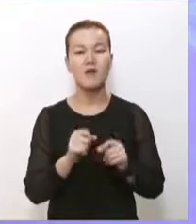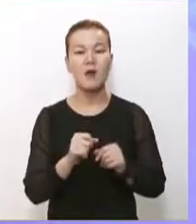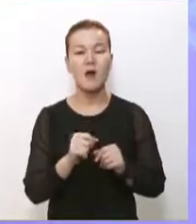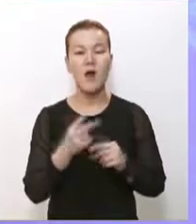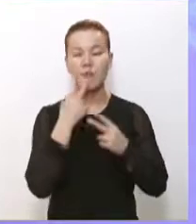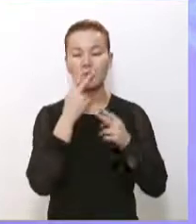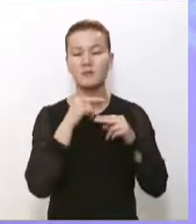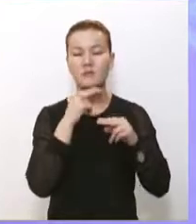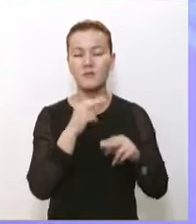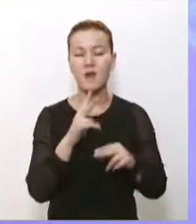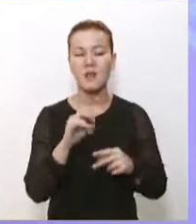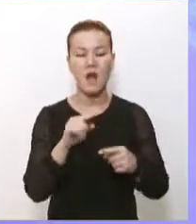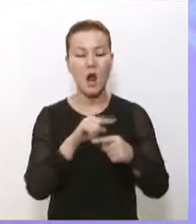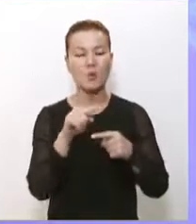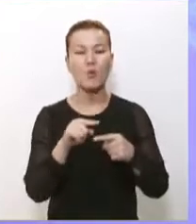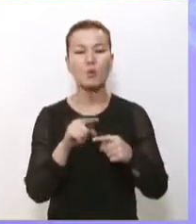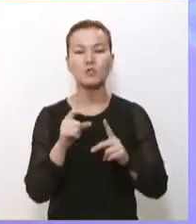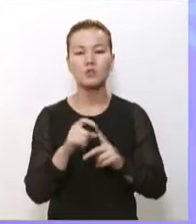Обратите внимание на корни слов.